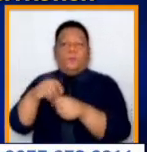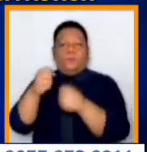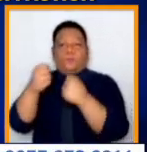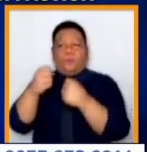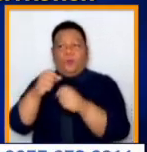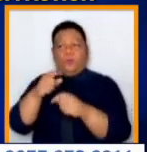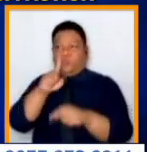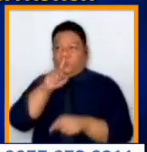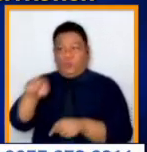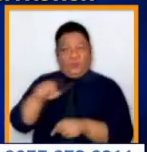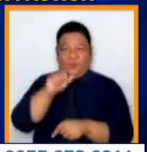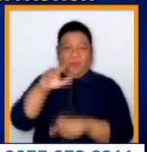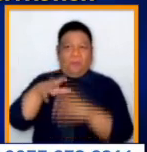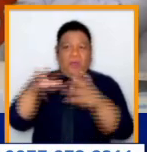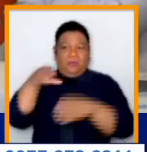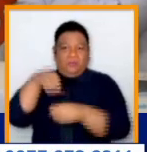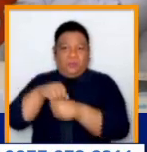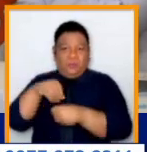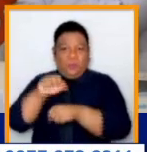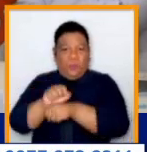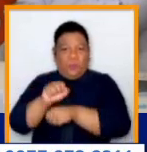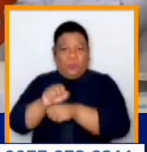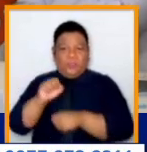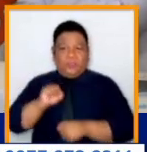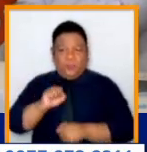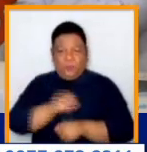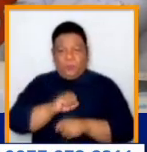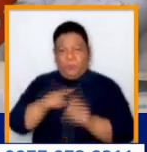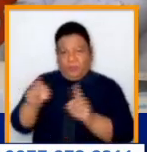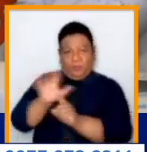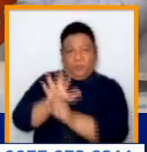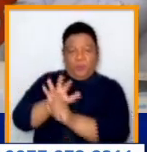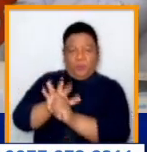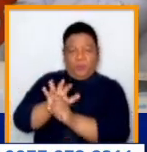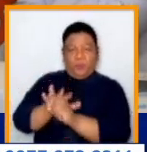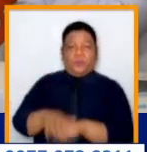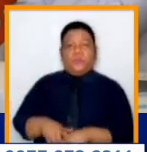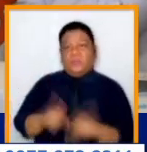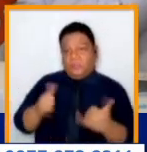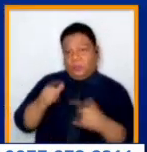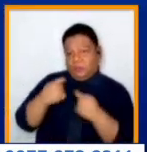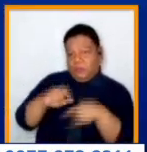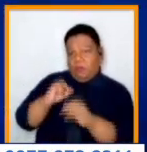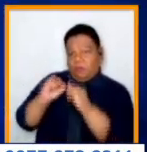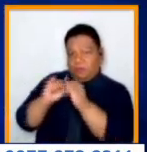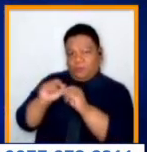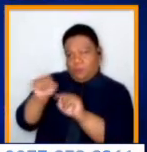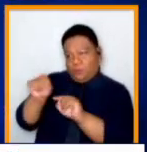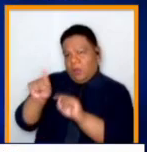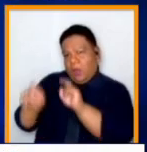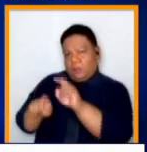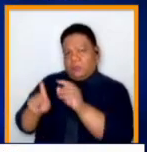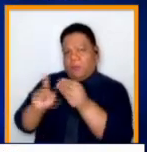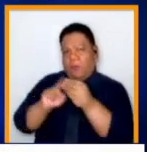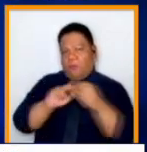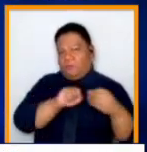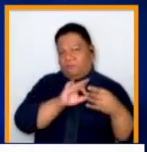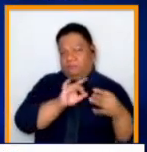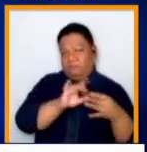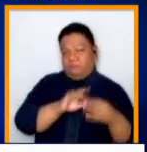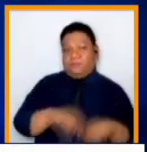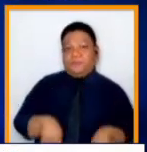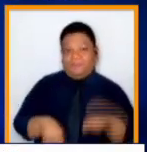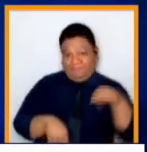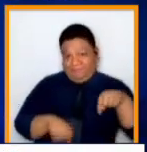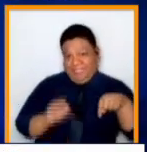Senado. Kinukuha pa namin ang tugon dito ni Pimentel at Pacquiao. Si Senador Ronald Bato de la Rosa, na standard bearer